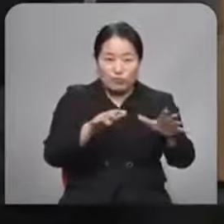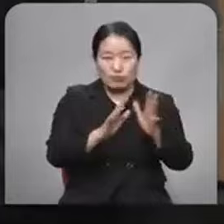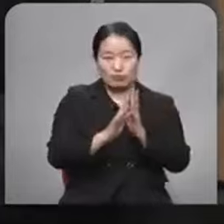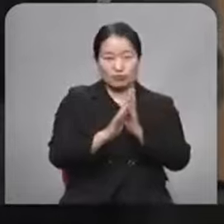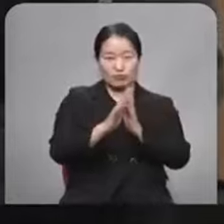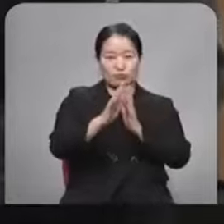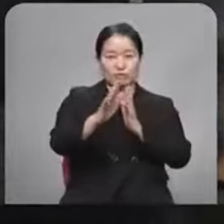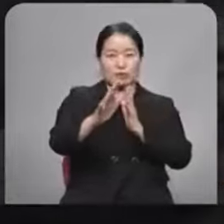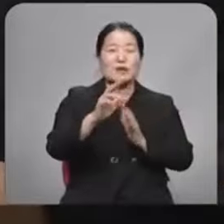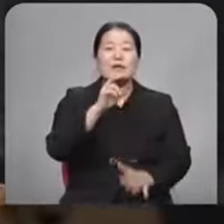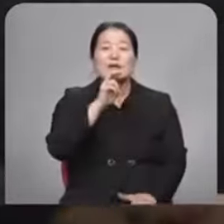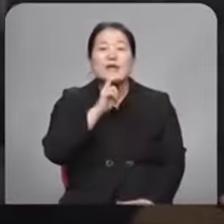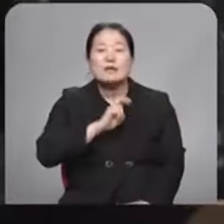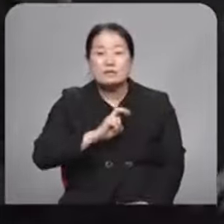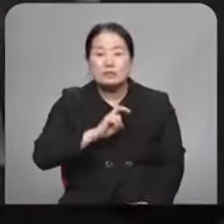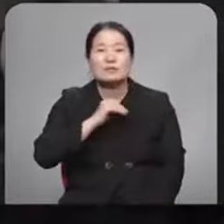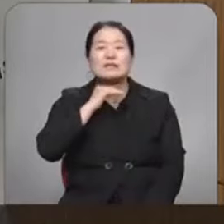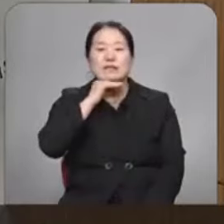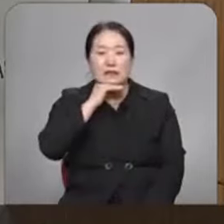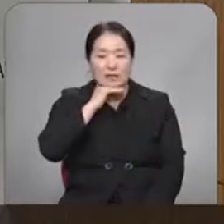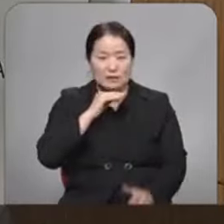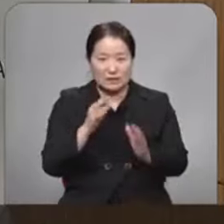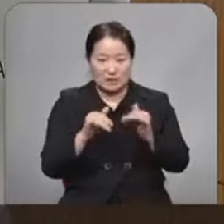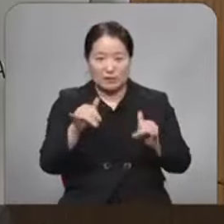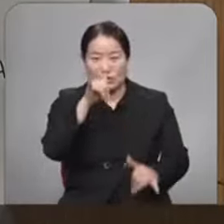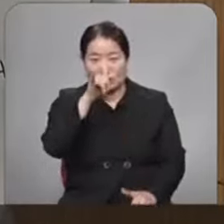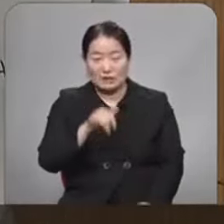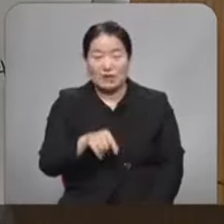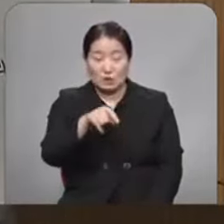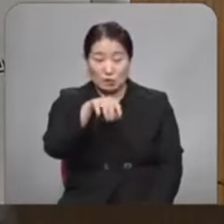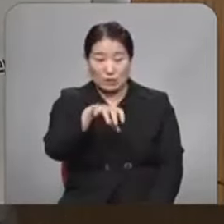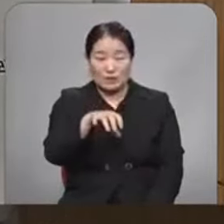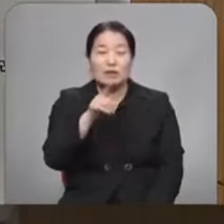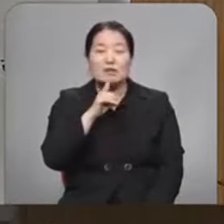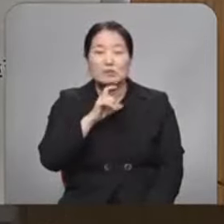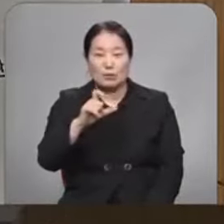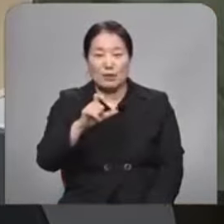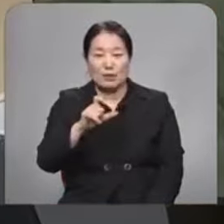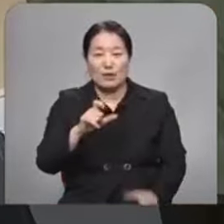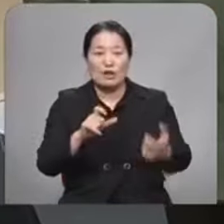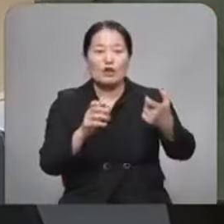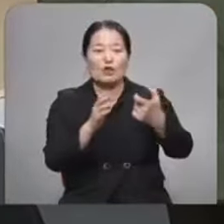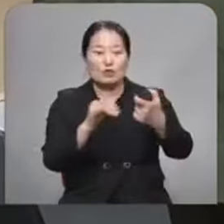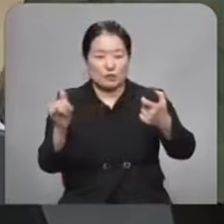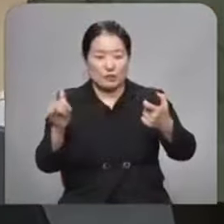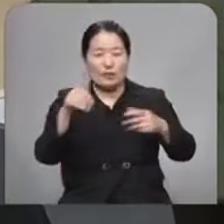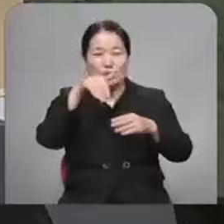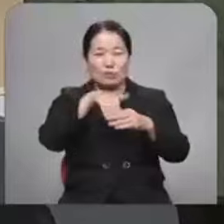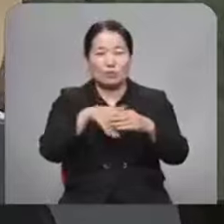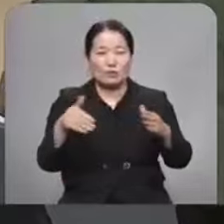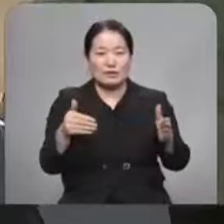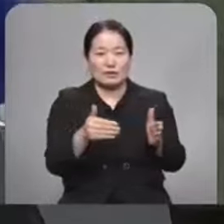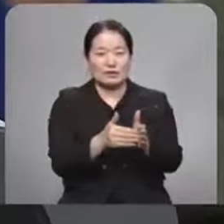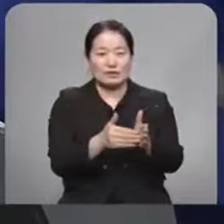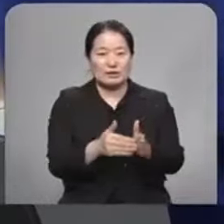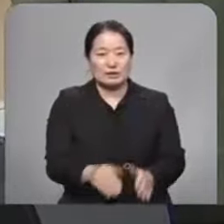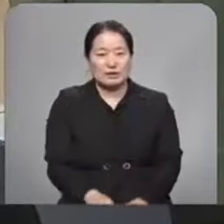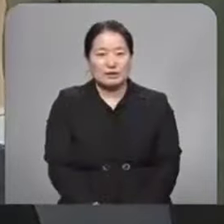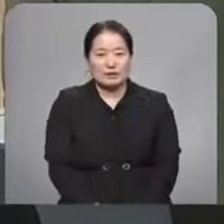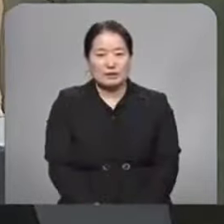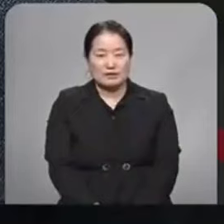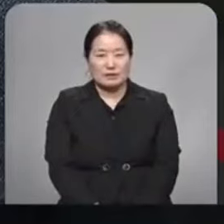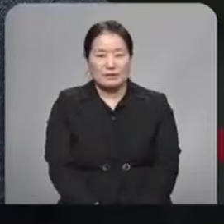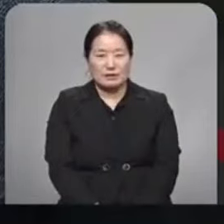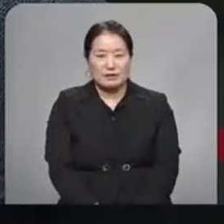길게는 20분을 기다린 사람도 있습니다 이곳에서만 15분 만에 60여명이 투표를 마쳤습니다